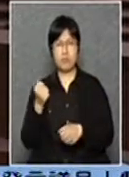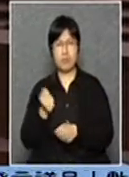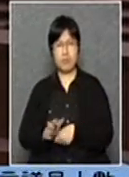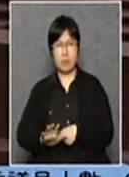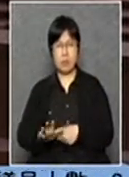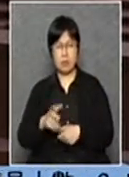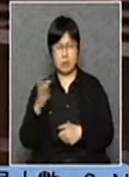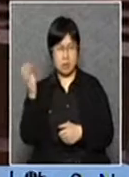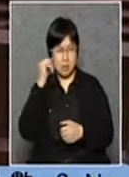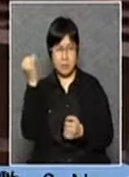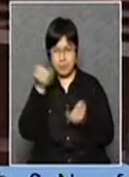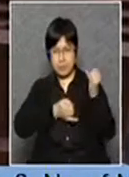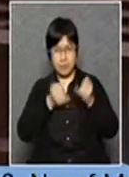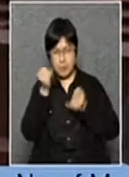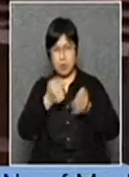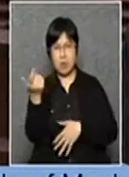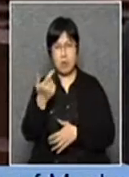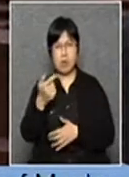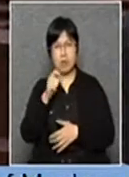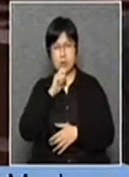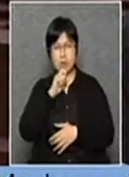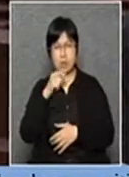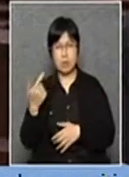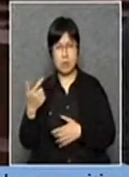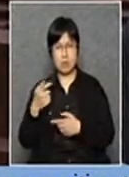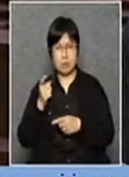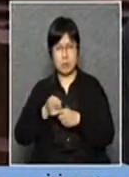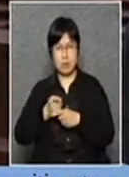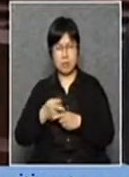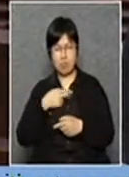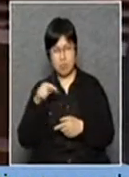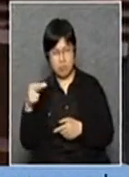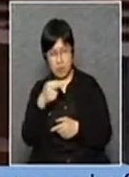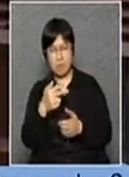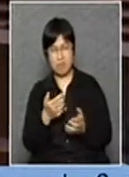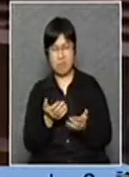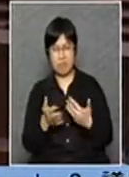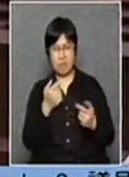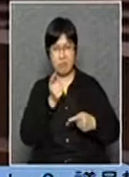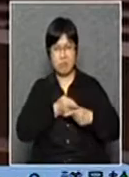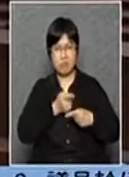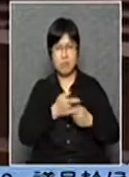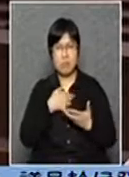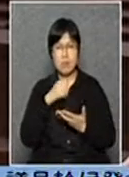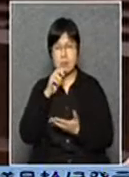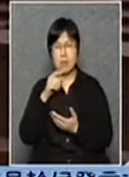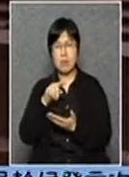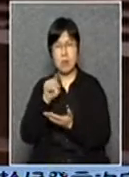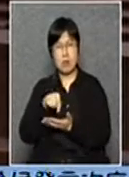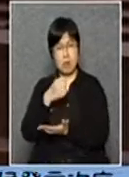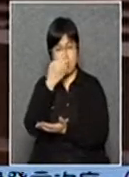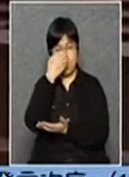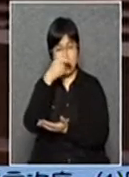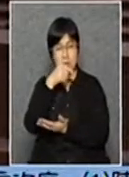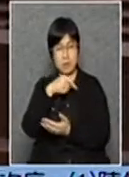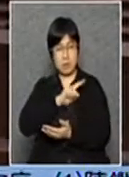批評的說話非常多，當中也不少是實情客觀的事實。但問題看我們香港本身，其實我們